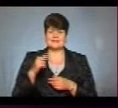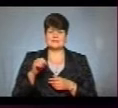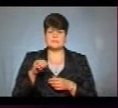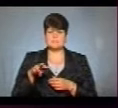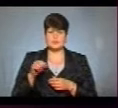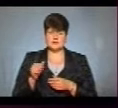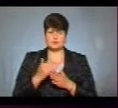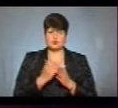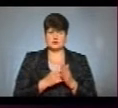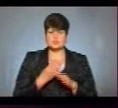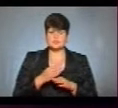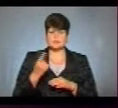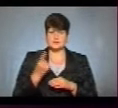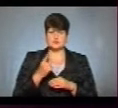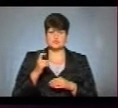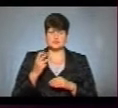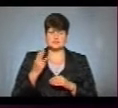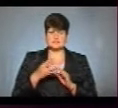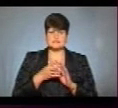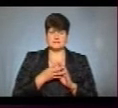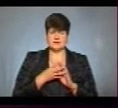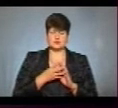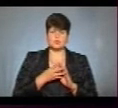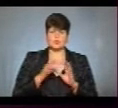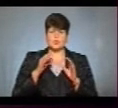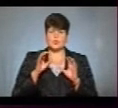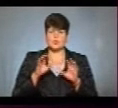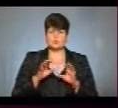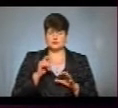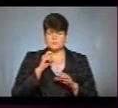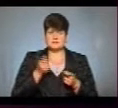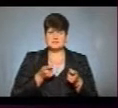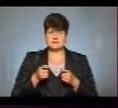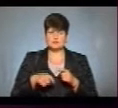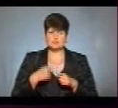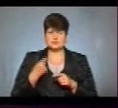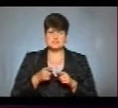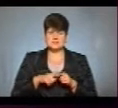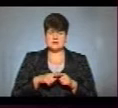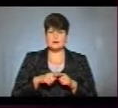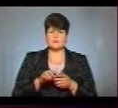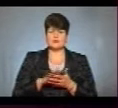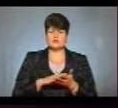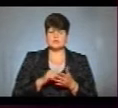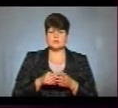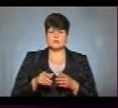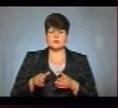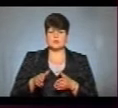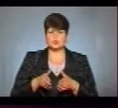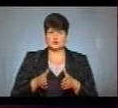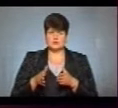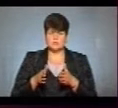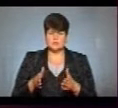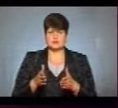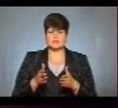частиною першої статті 139 Кодексу України про адміністративні порушення. Це пошкодження автомобільних доріг, вулиць, дорожніх